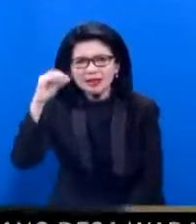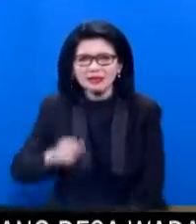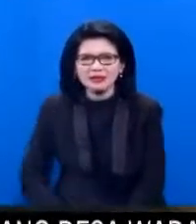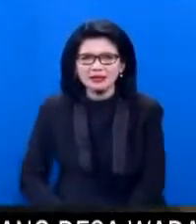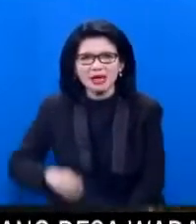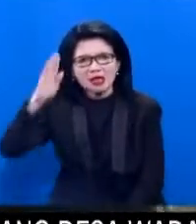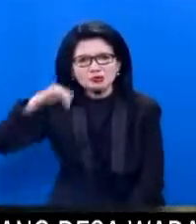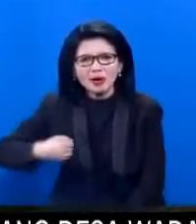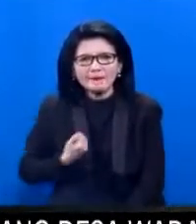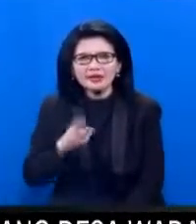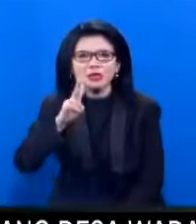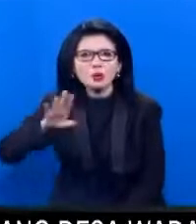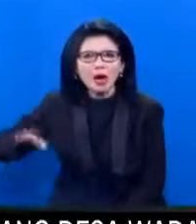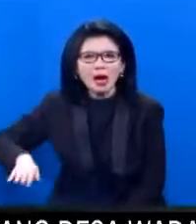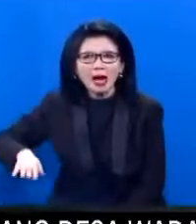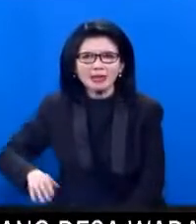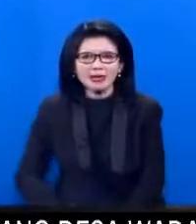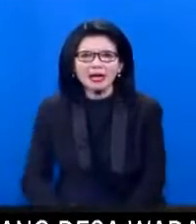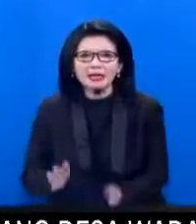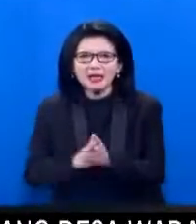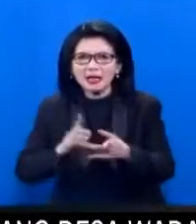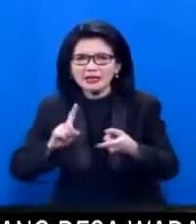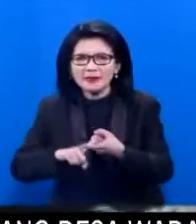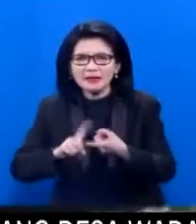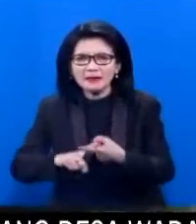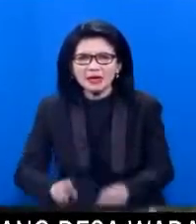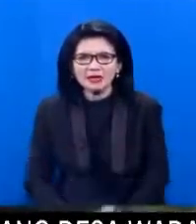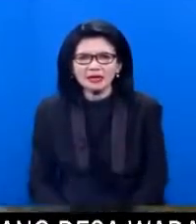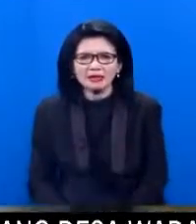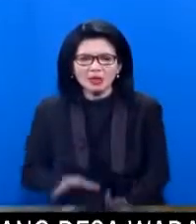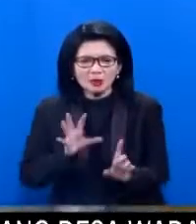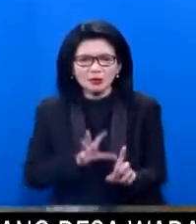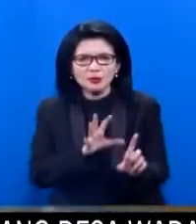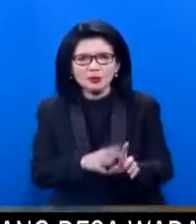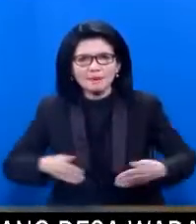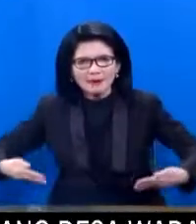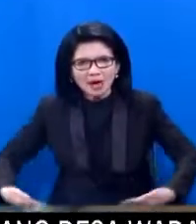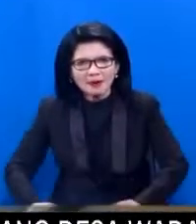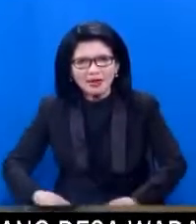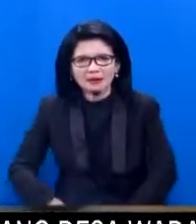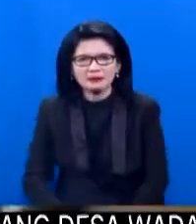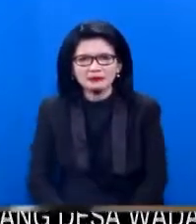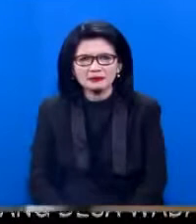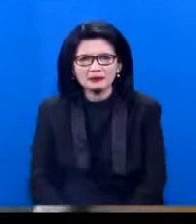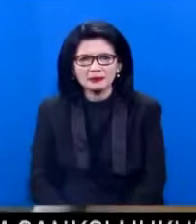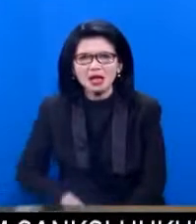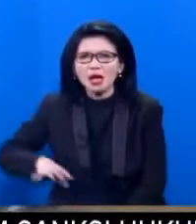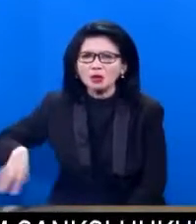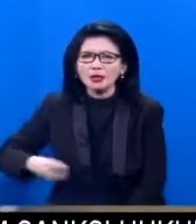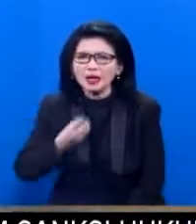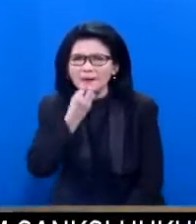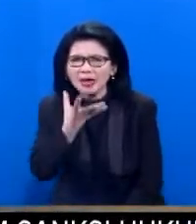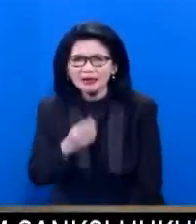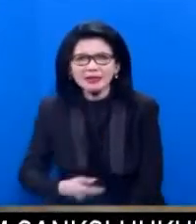dan kedua anak perempuan Fatima beserta para kerabat dan tetangga mengiringi pemakaman Fatimah Yap Wardah korban beberapa waktu